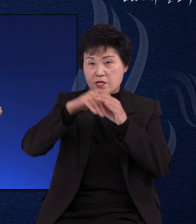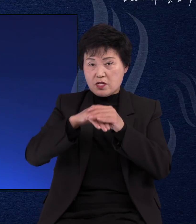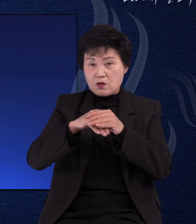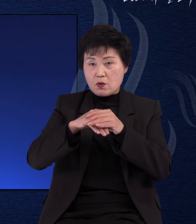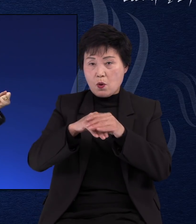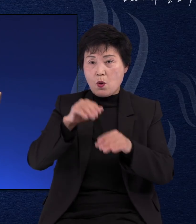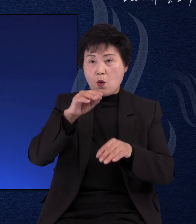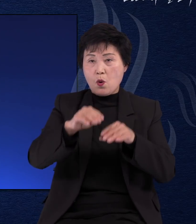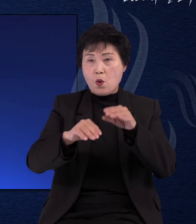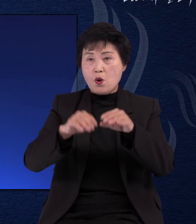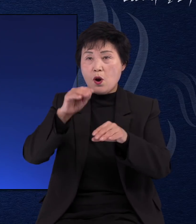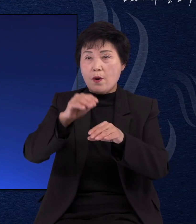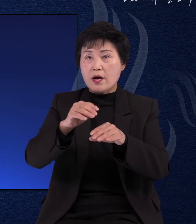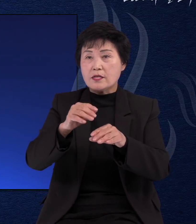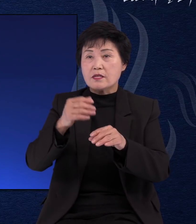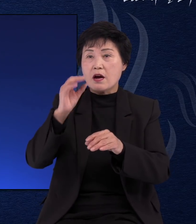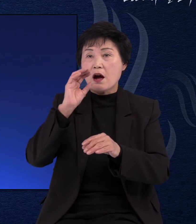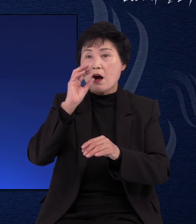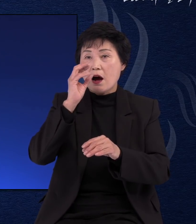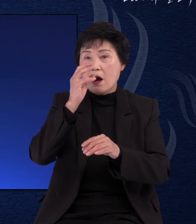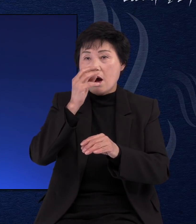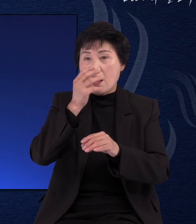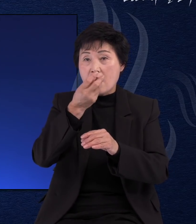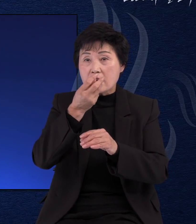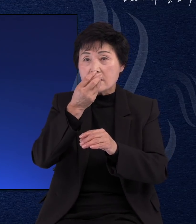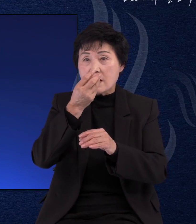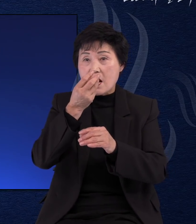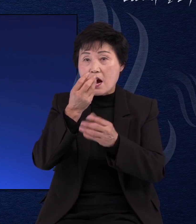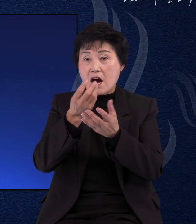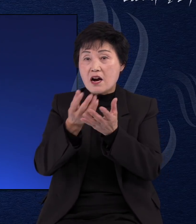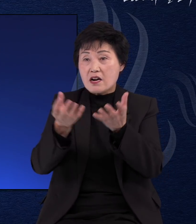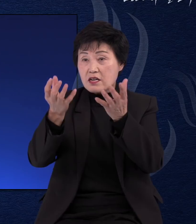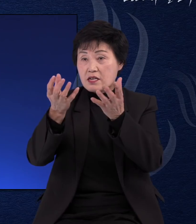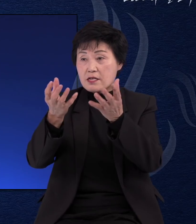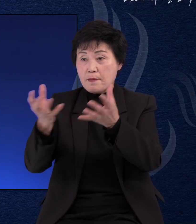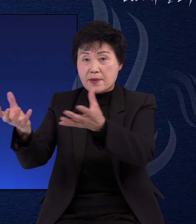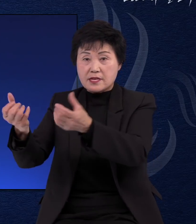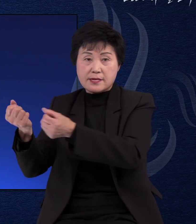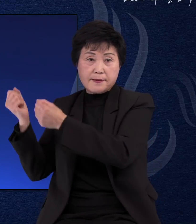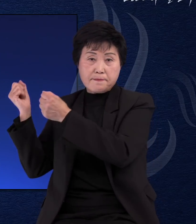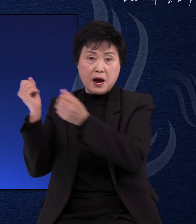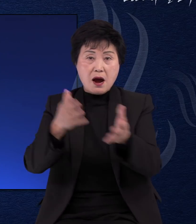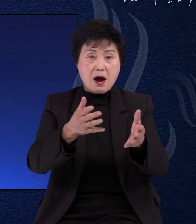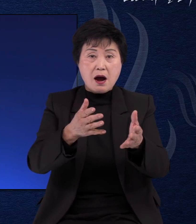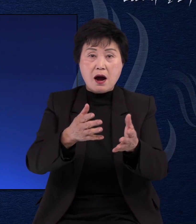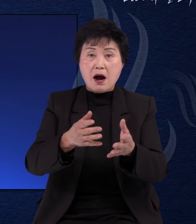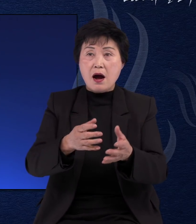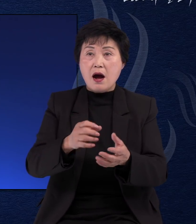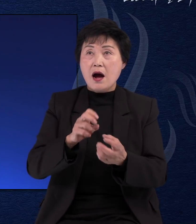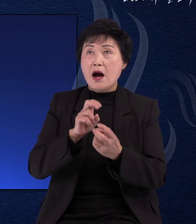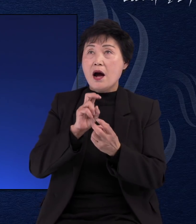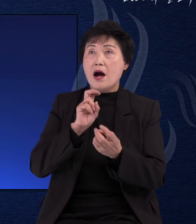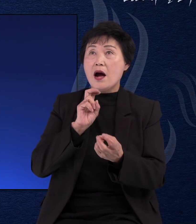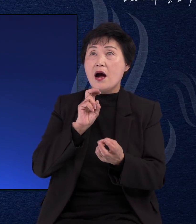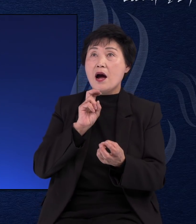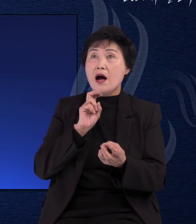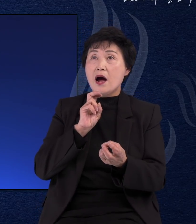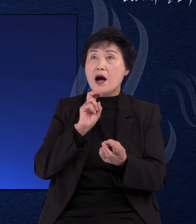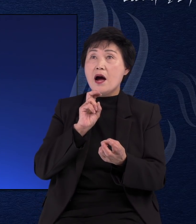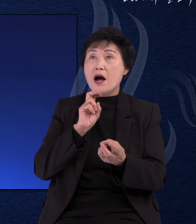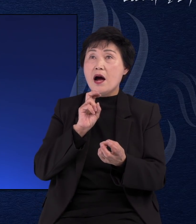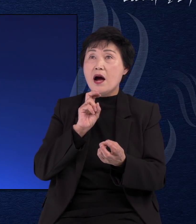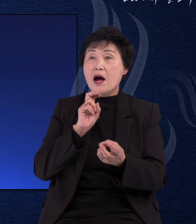뺏어서 우리 앞에서 던져버렸습니다. 있을 수 없는 그 일을 제가 성가대석에 보는데 그 모습을 말리는 사람이 아무도